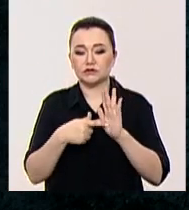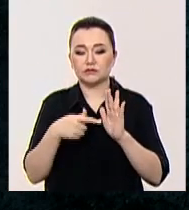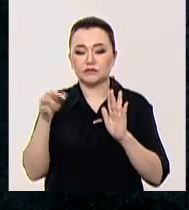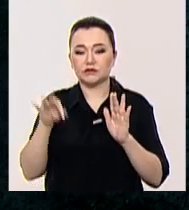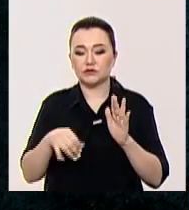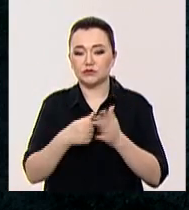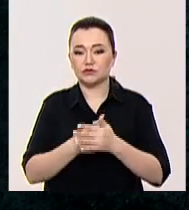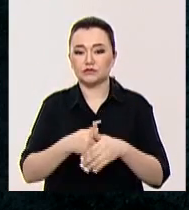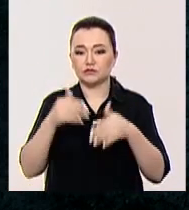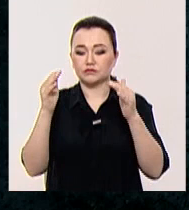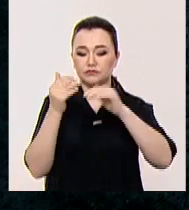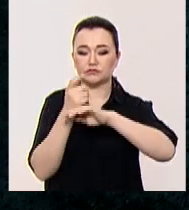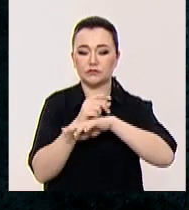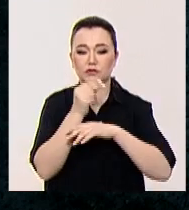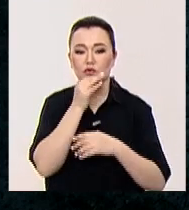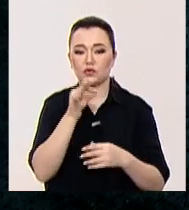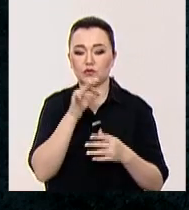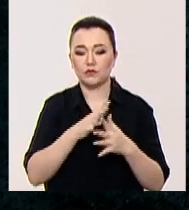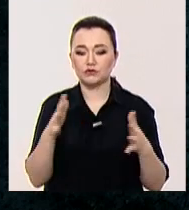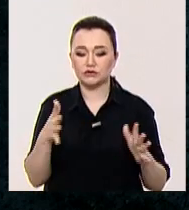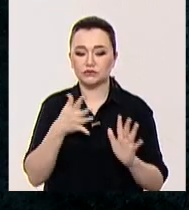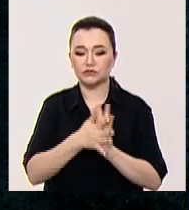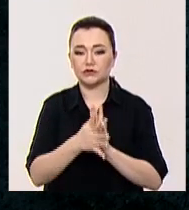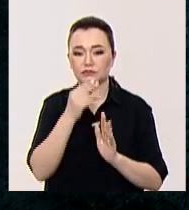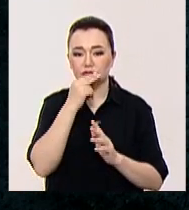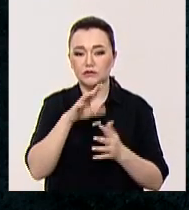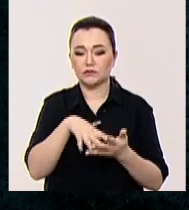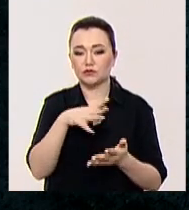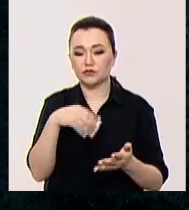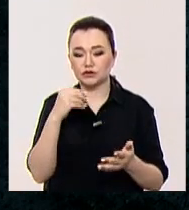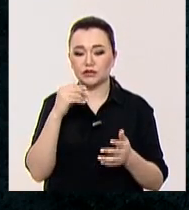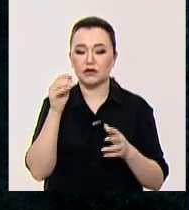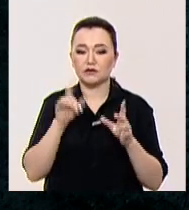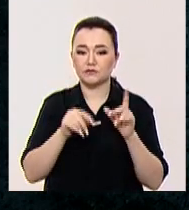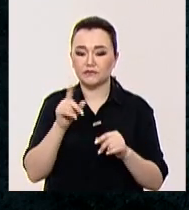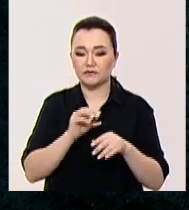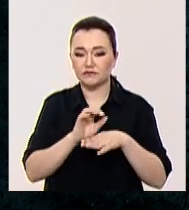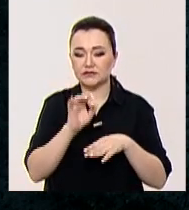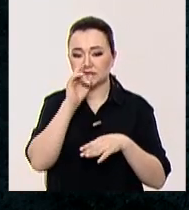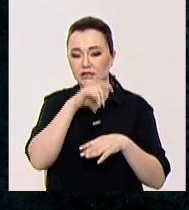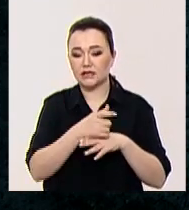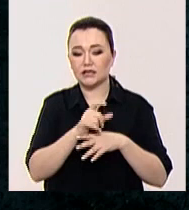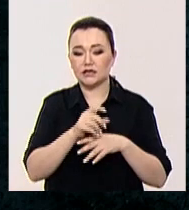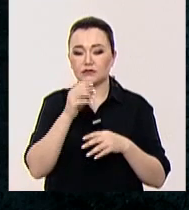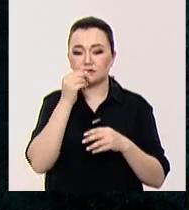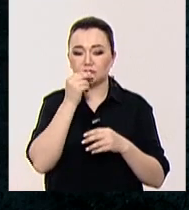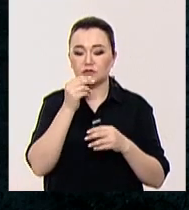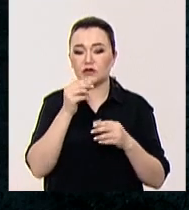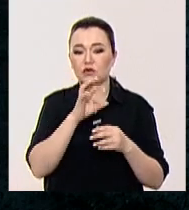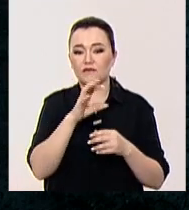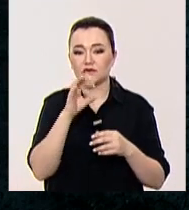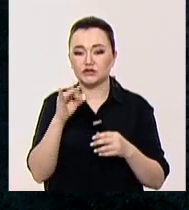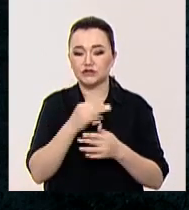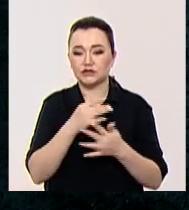өсті. Инфляцияға азық-түлік тауарлары үлкен үлес қосады. Нан мен тоқаштың, жармалардың, сүт өнімдері мен көкөністердің бағасы 10%-ға дейін